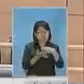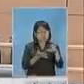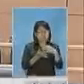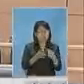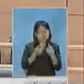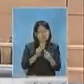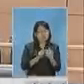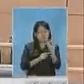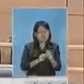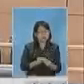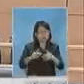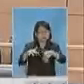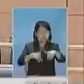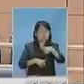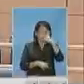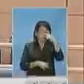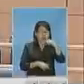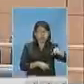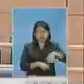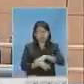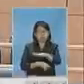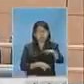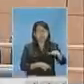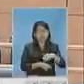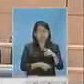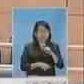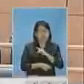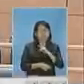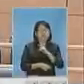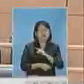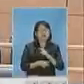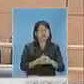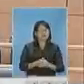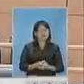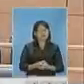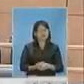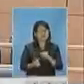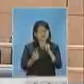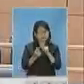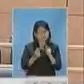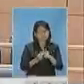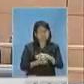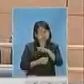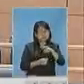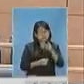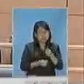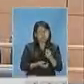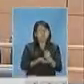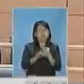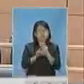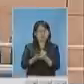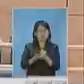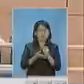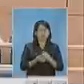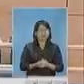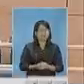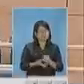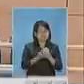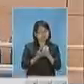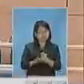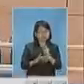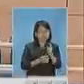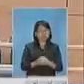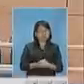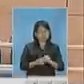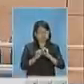เรื่องของคนไทยทั้งแผ่นดินเป็นเรื่องที่เราต้องช่วยกันแสดงความรับผิด